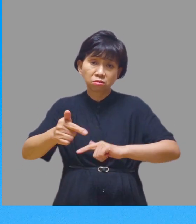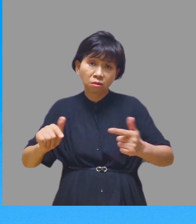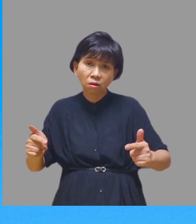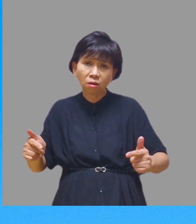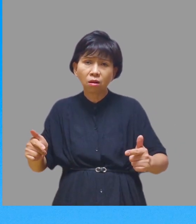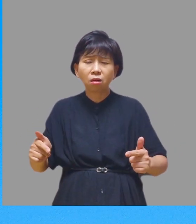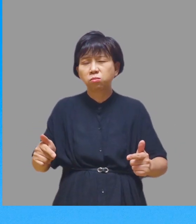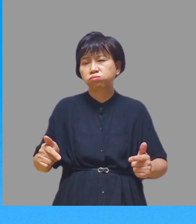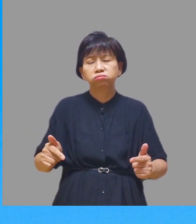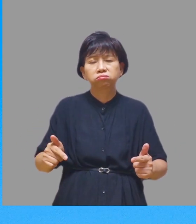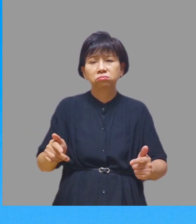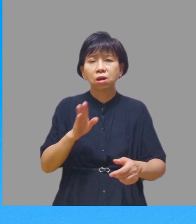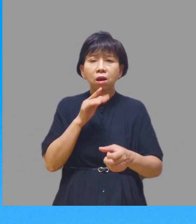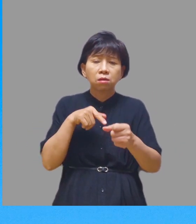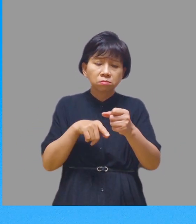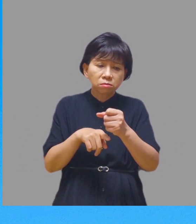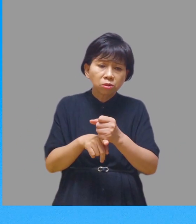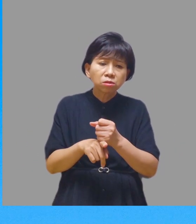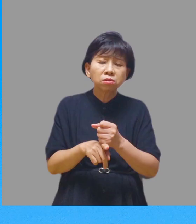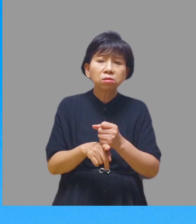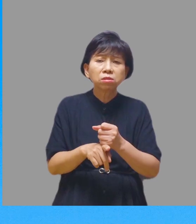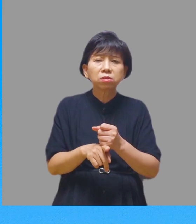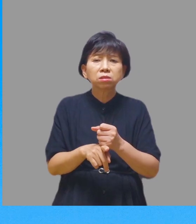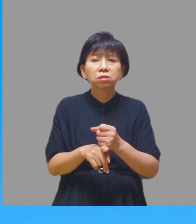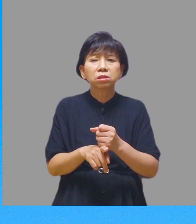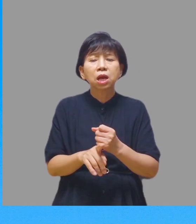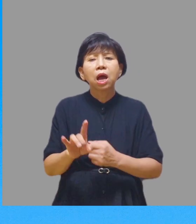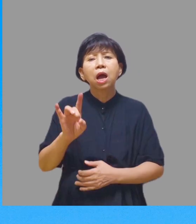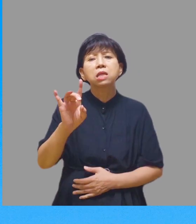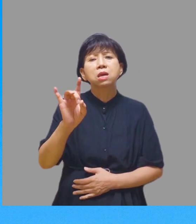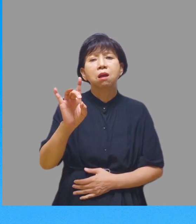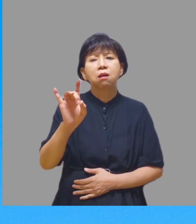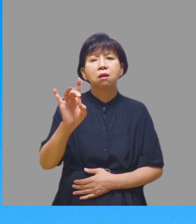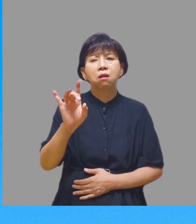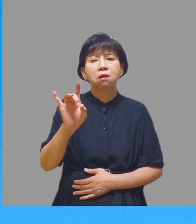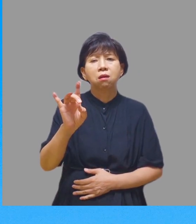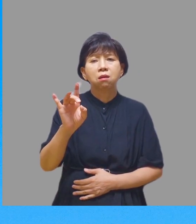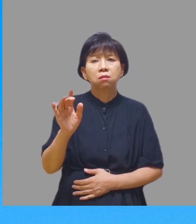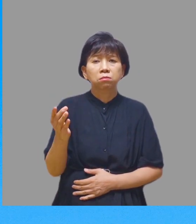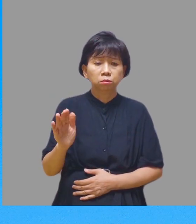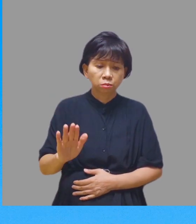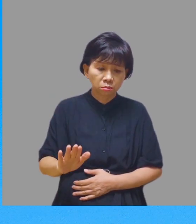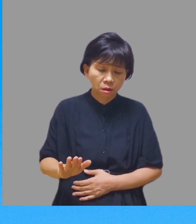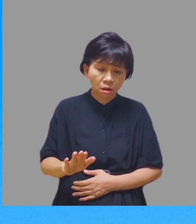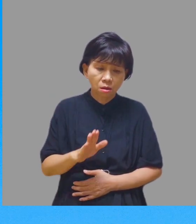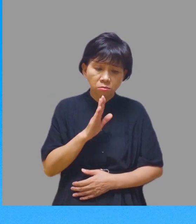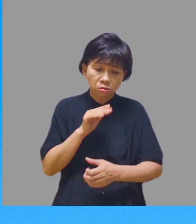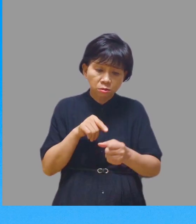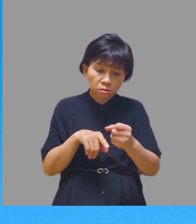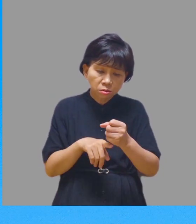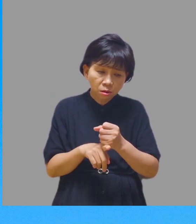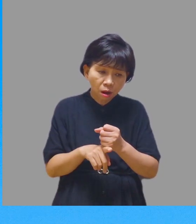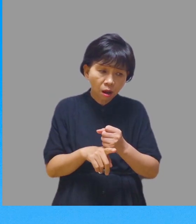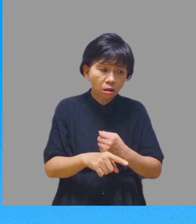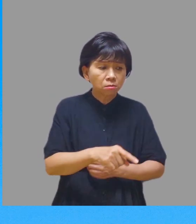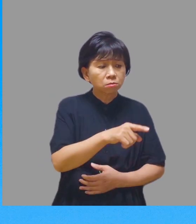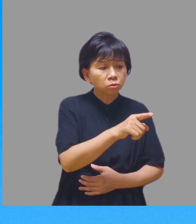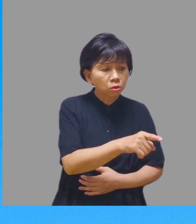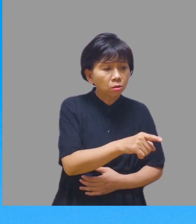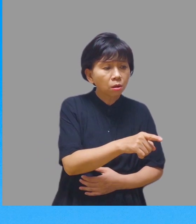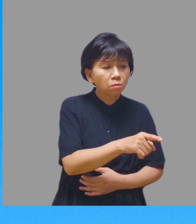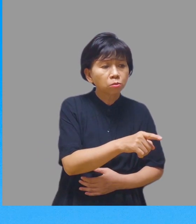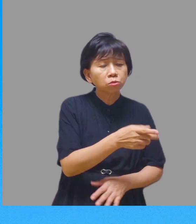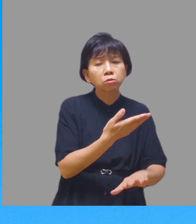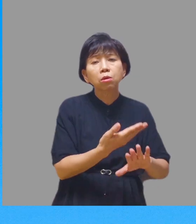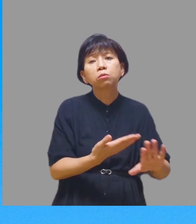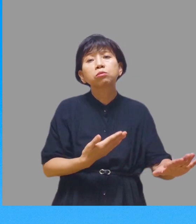또 한 가지 진리가 상대화되고 있어요. 여러분, 진리는 하나예요. 그런데 이 진리가 어떤 사람들에게는 또